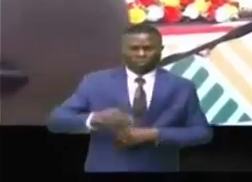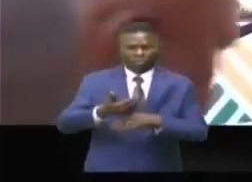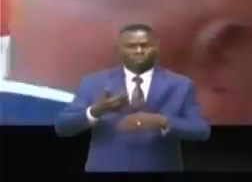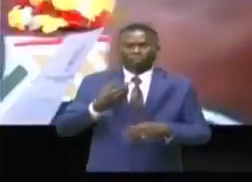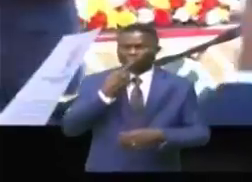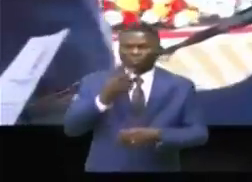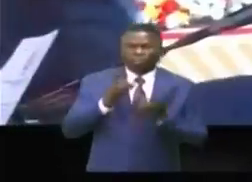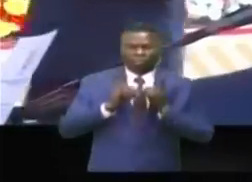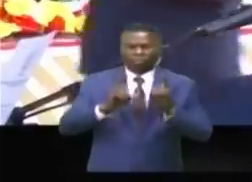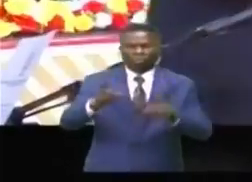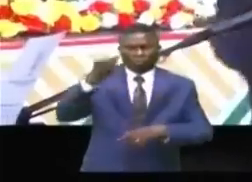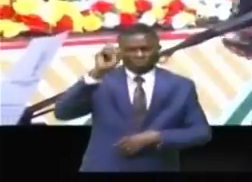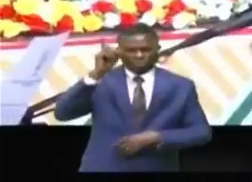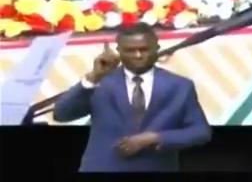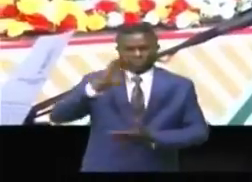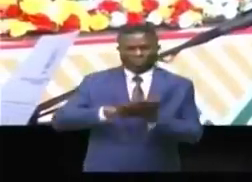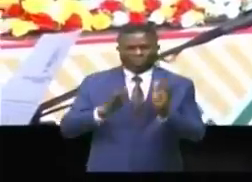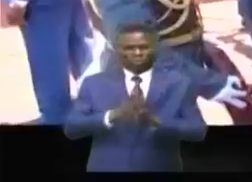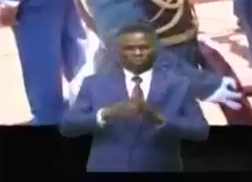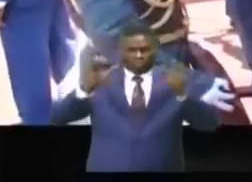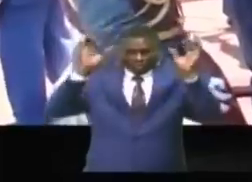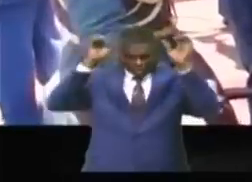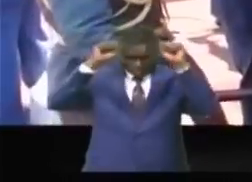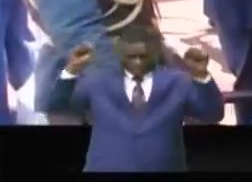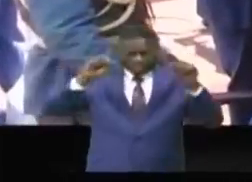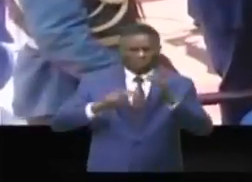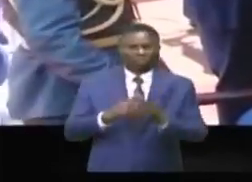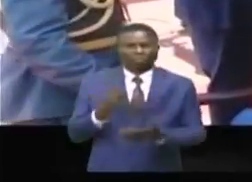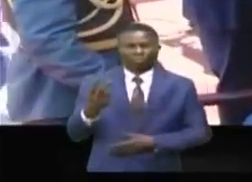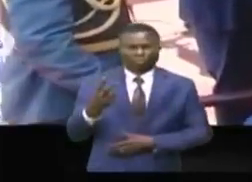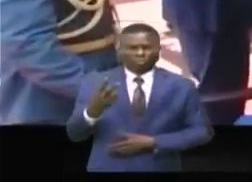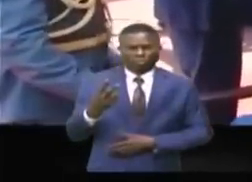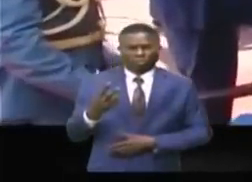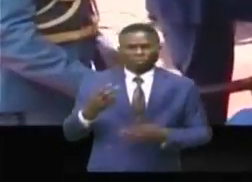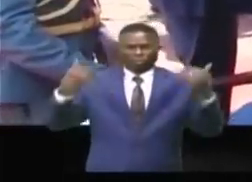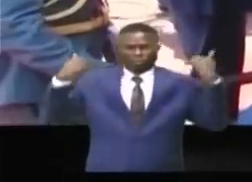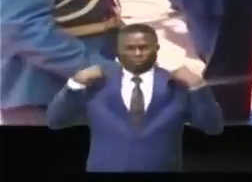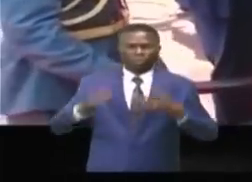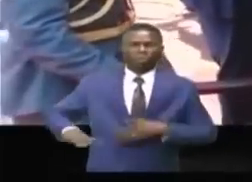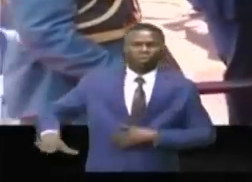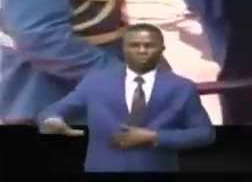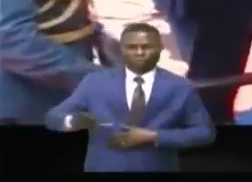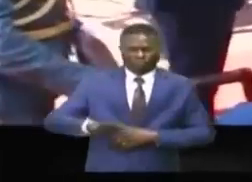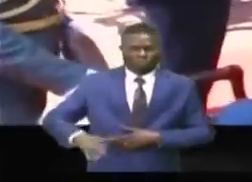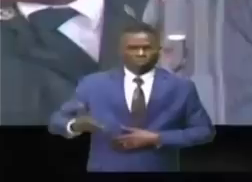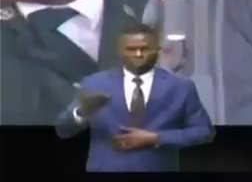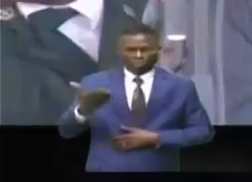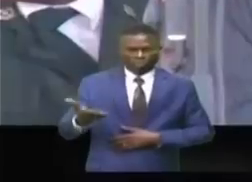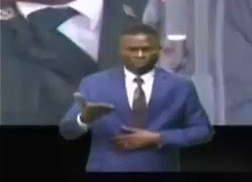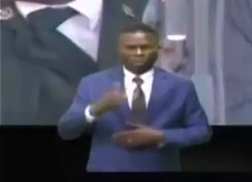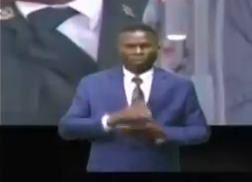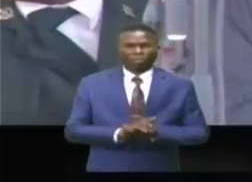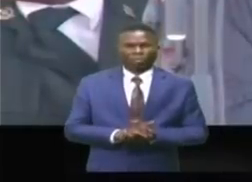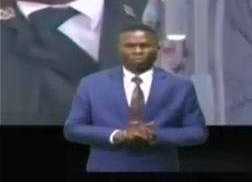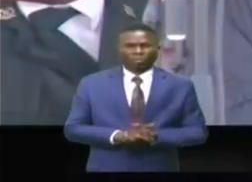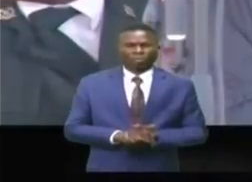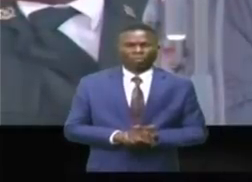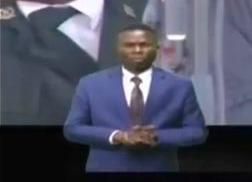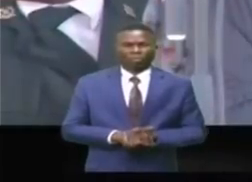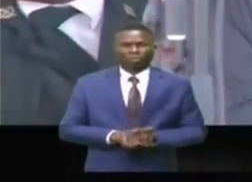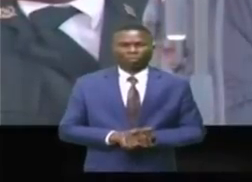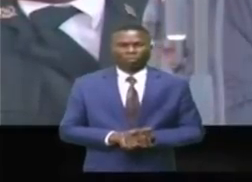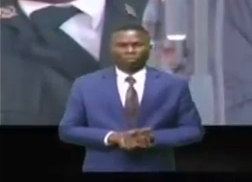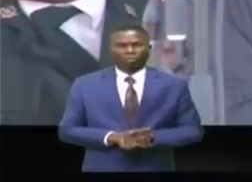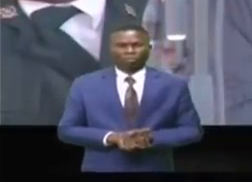prononcer son discours d'investiture pour un second mandat à la tête de l'ex-Rhodésie du Sud. His Excellency my